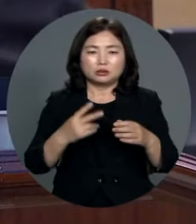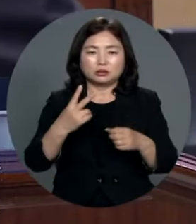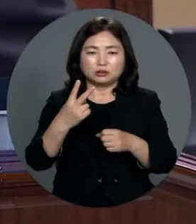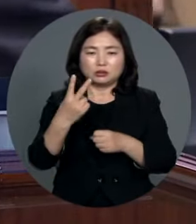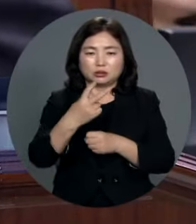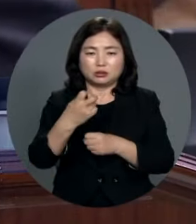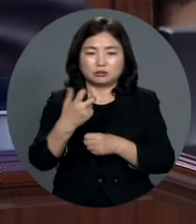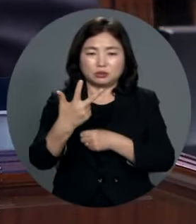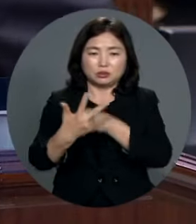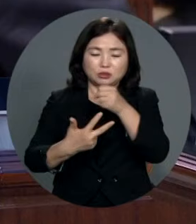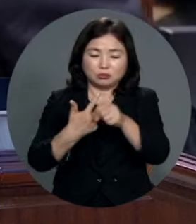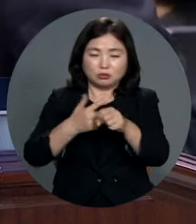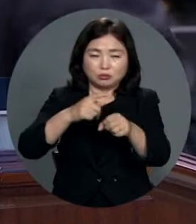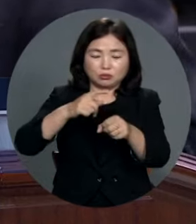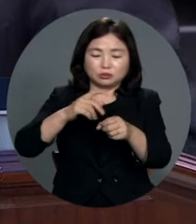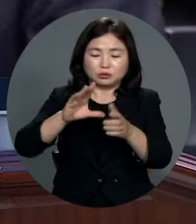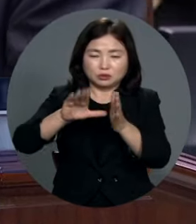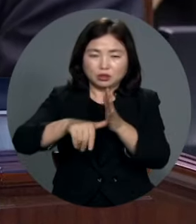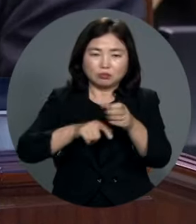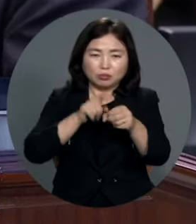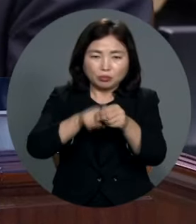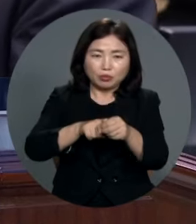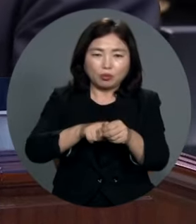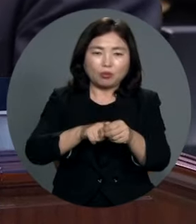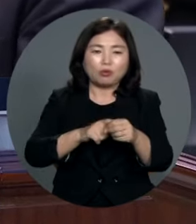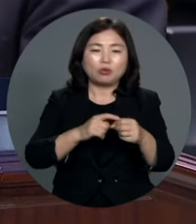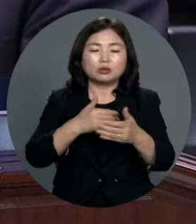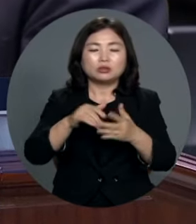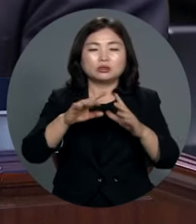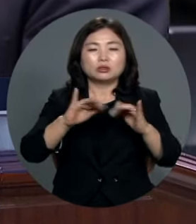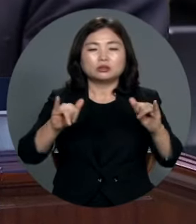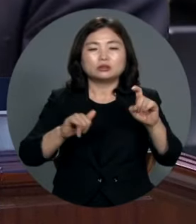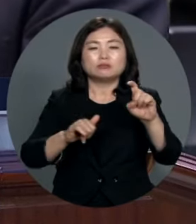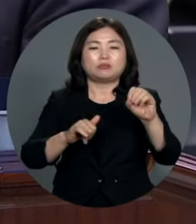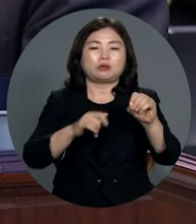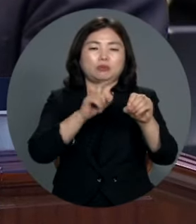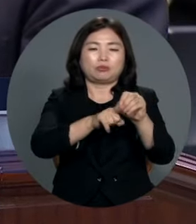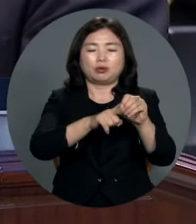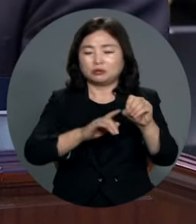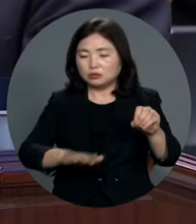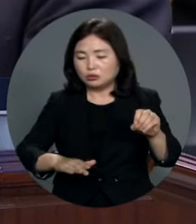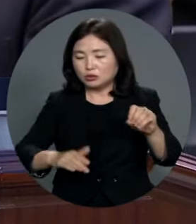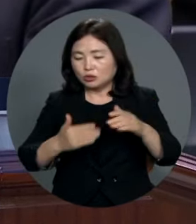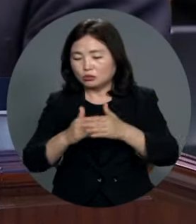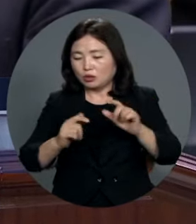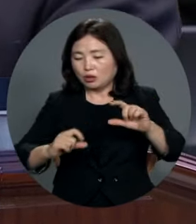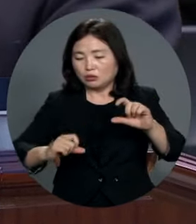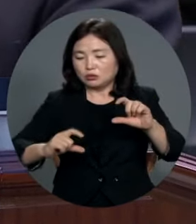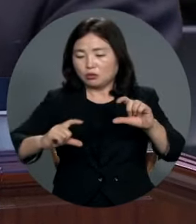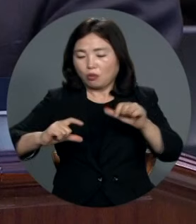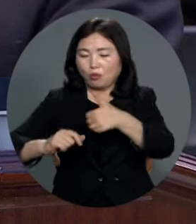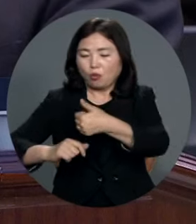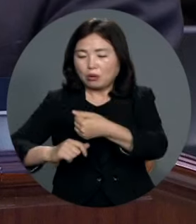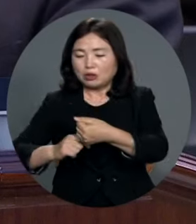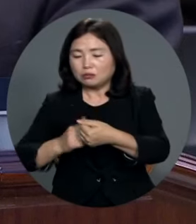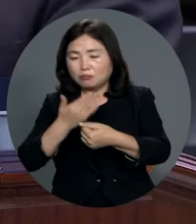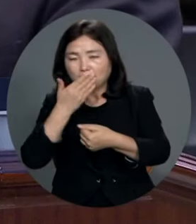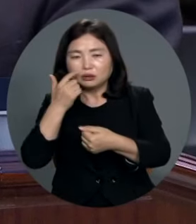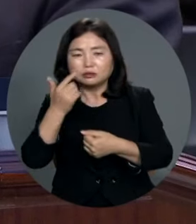27도 인데 이게 뭐 10만은 냥 5만도 지금 할 수 있을까는 그런 생각이 드는데